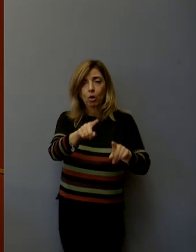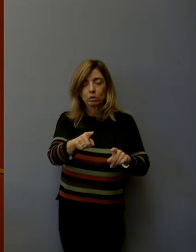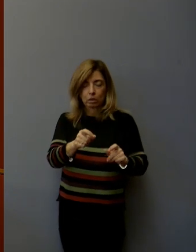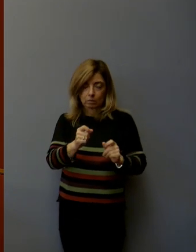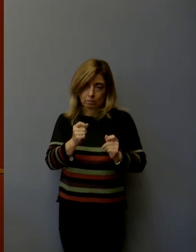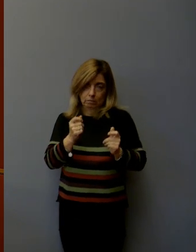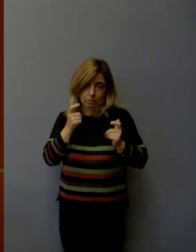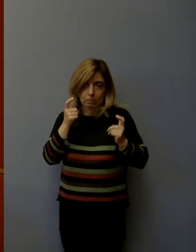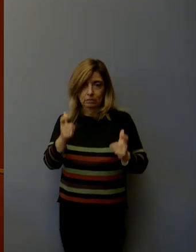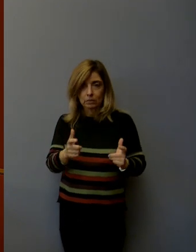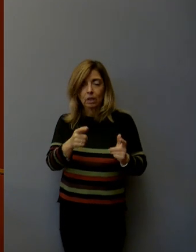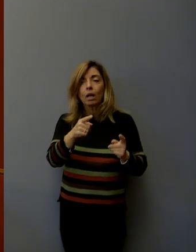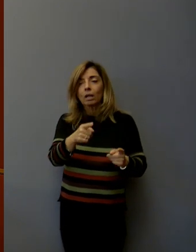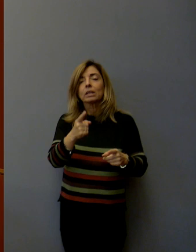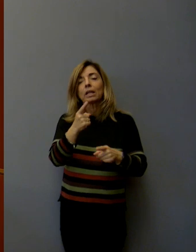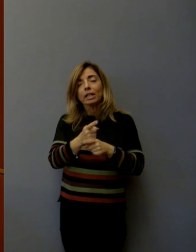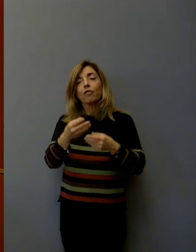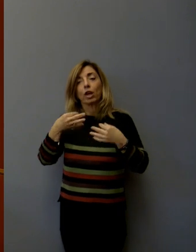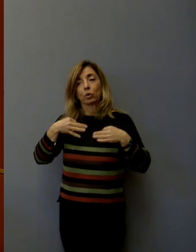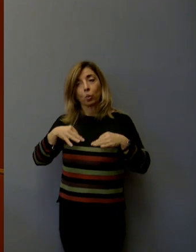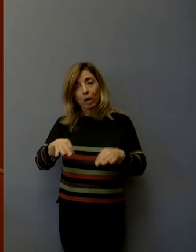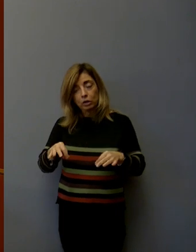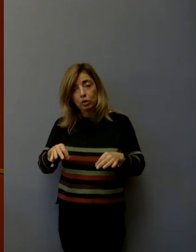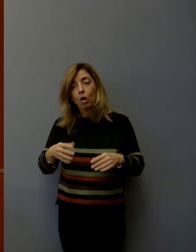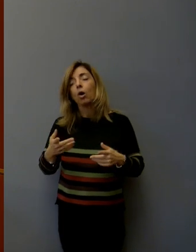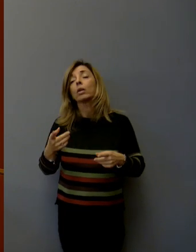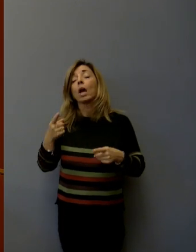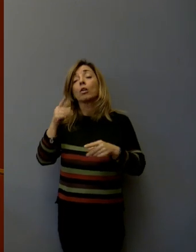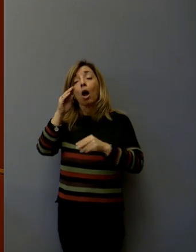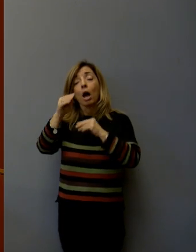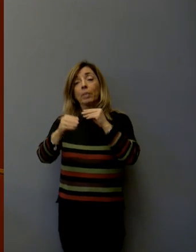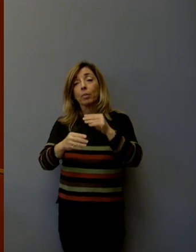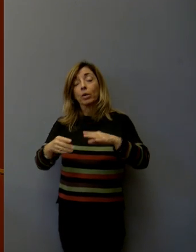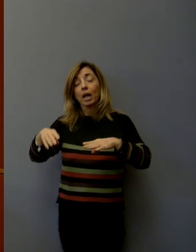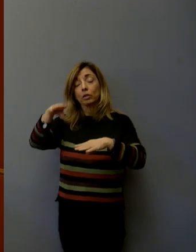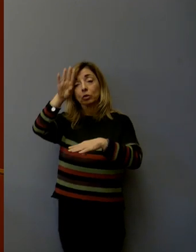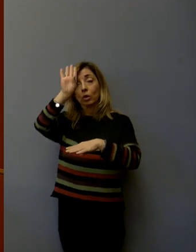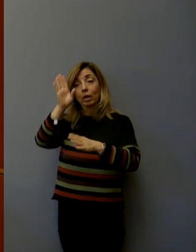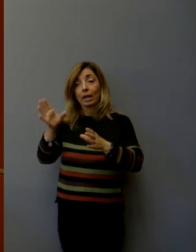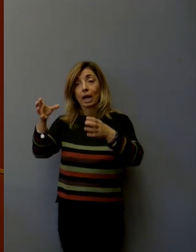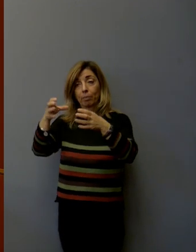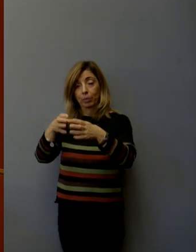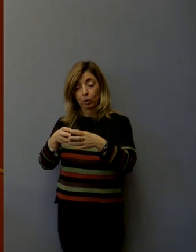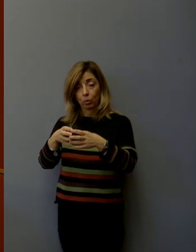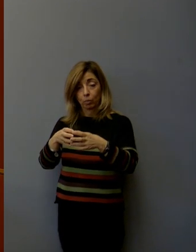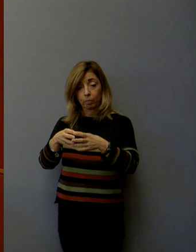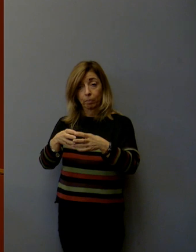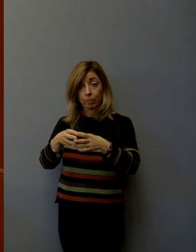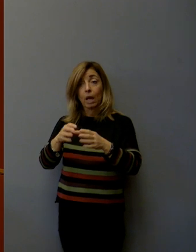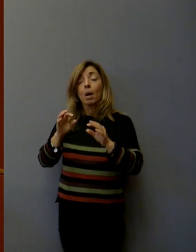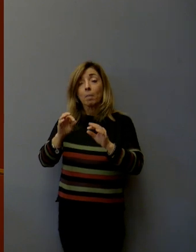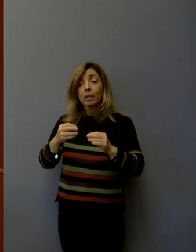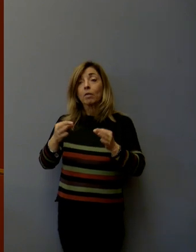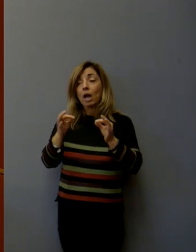capigruppo perché effettivamente era il momento richiedono anche a capigruppo perché abbiamo detto di fare step by step Detto da lei